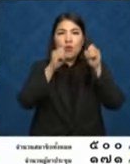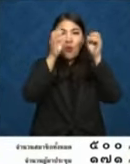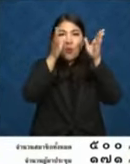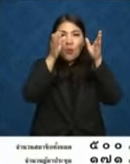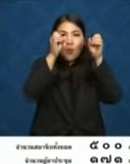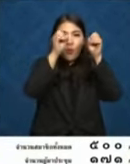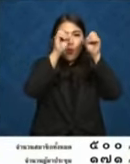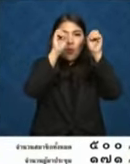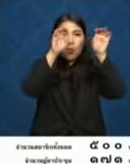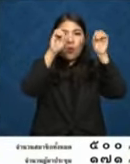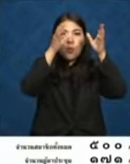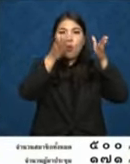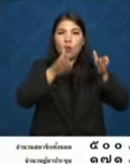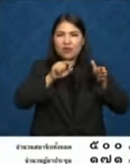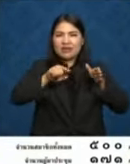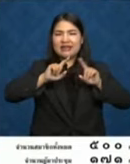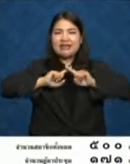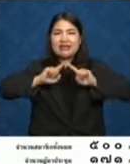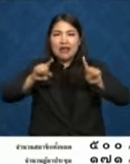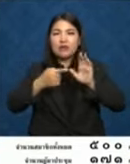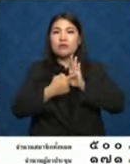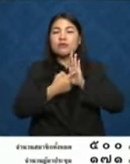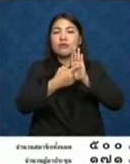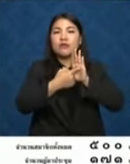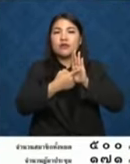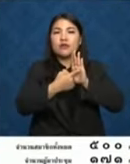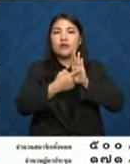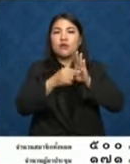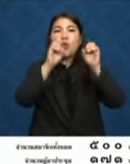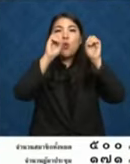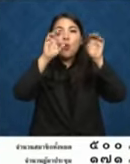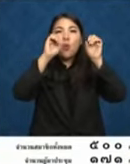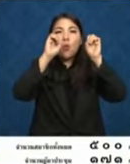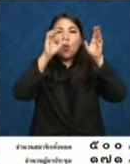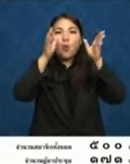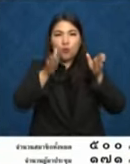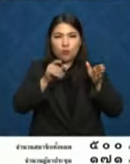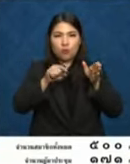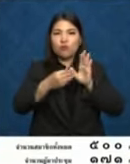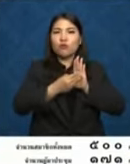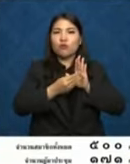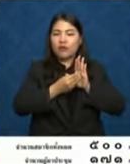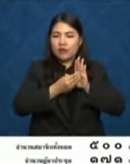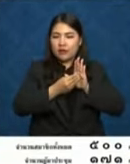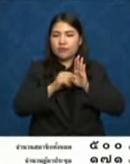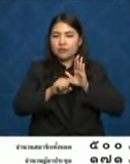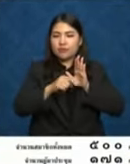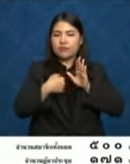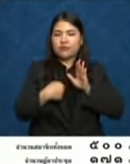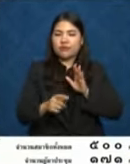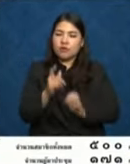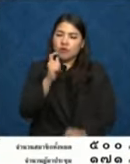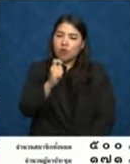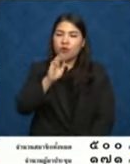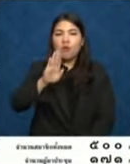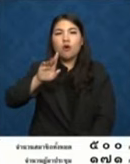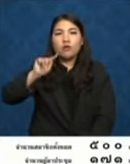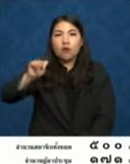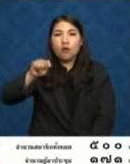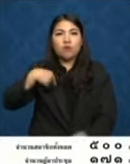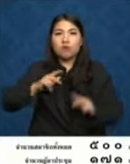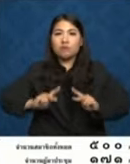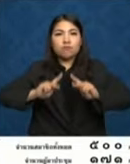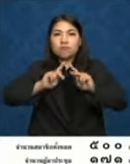การเช่นครูสังกัดกรุงเทพมหานครสังกัดองค์การบริหารส่วนท้องถิ่นและกระทรว